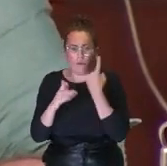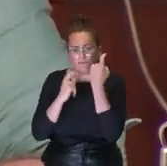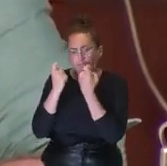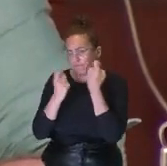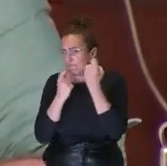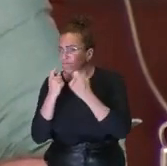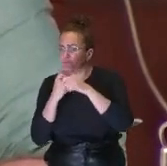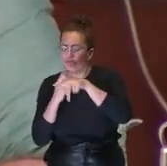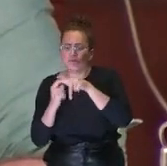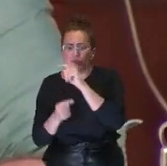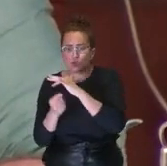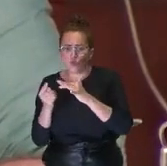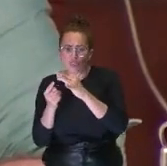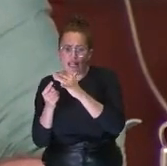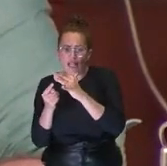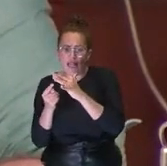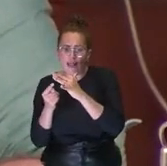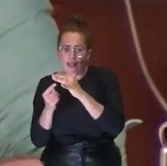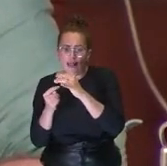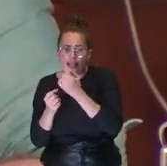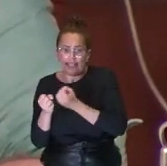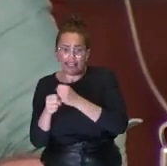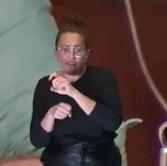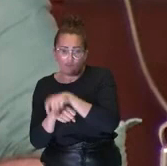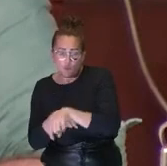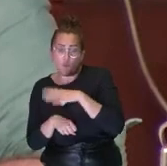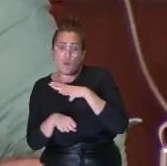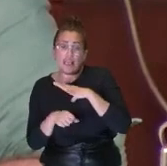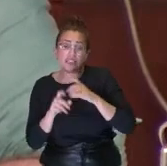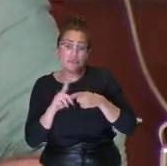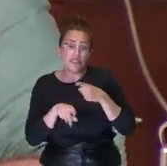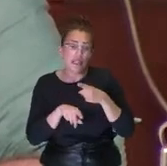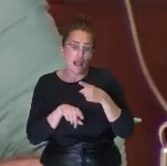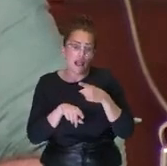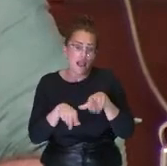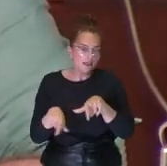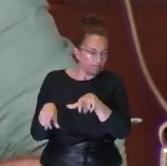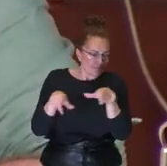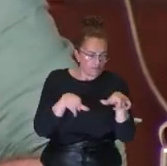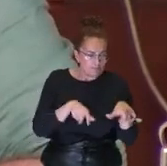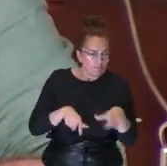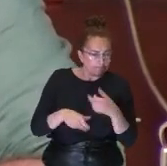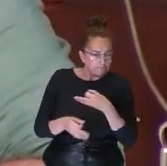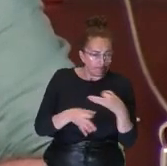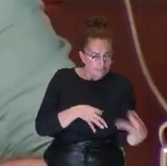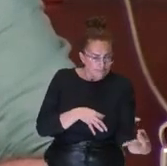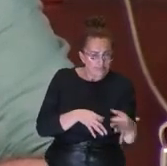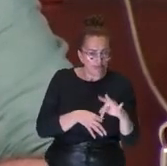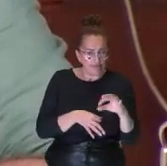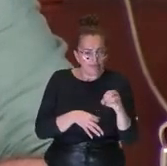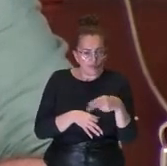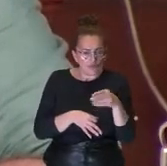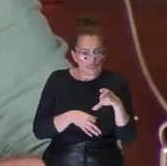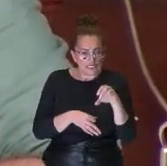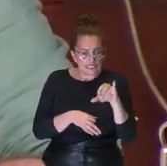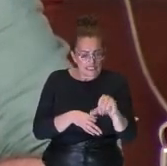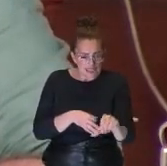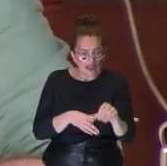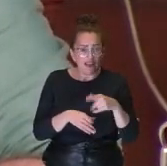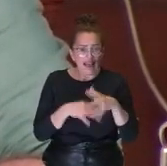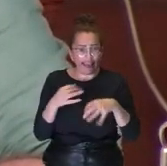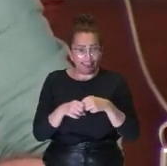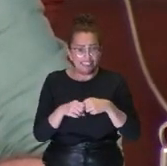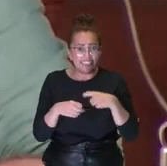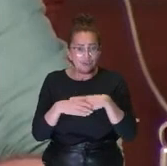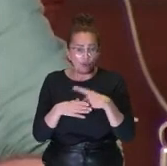du logement social. Il y a aussi la cellule de veille foncière que nous avons créée en début d'année, qui a pour objectif de déplacer toutes les ventes de